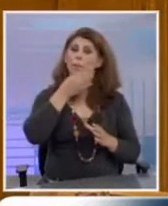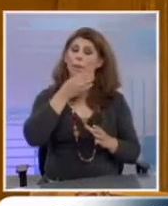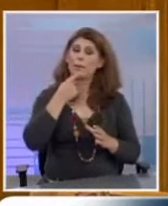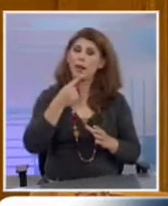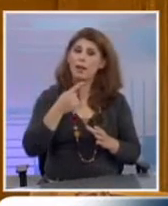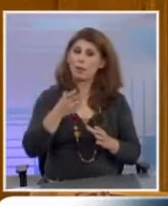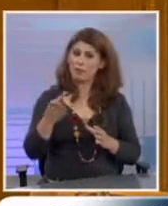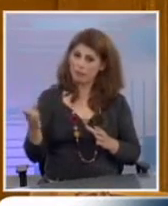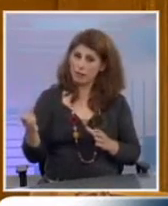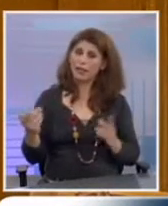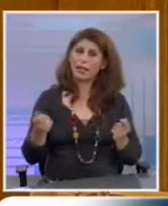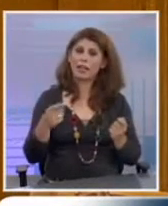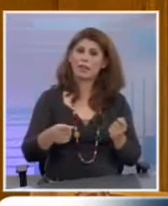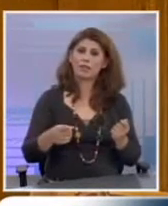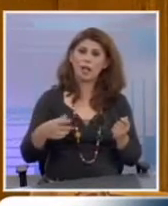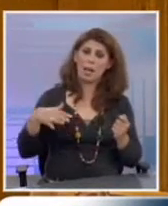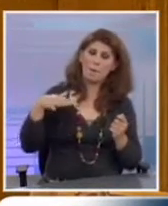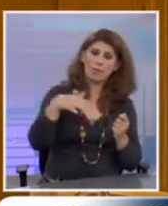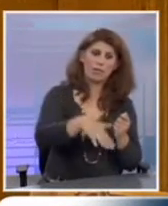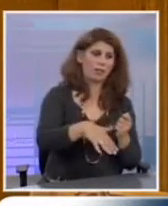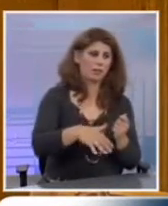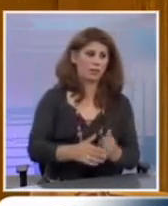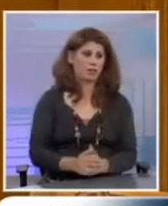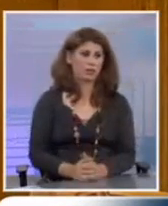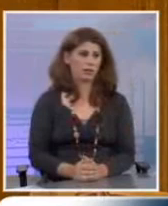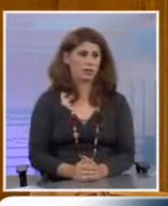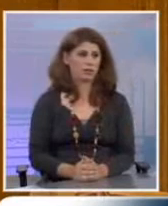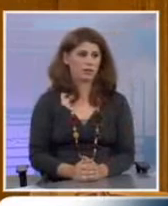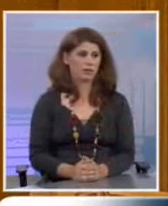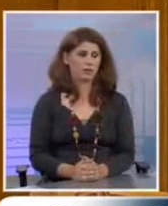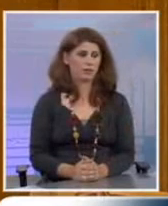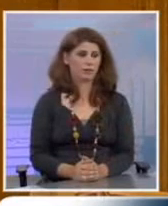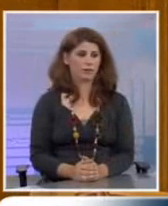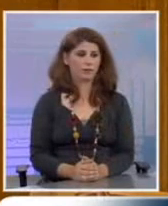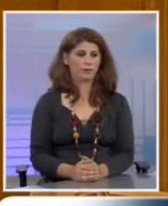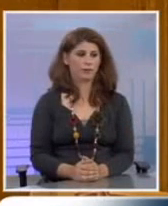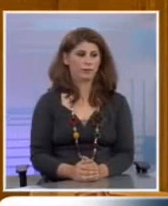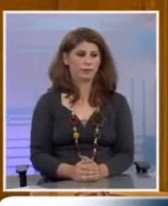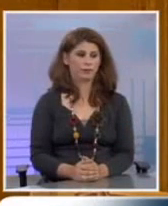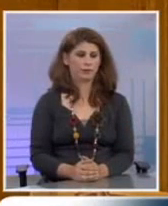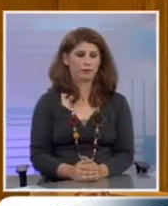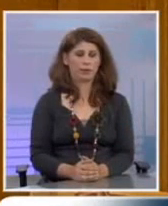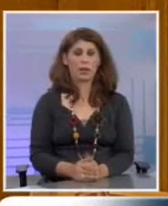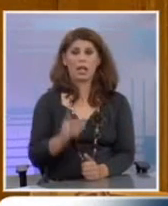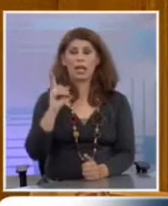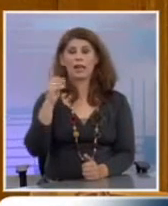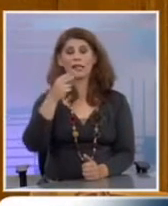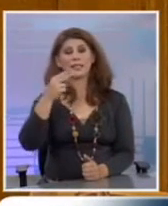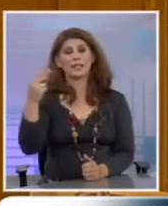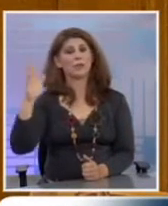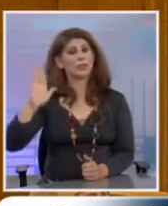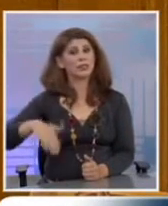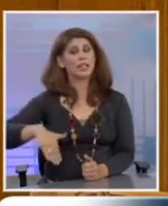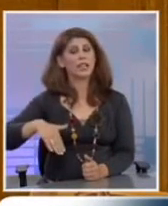λέγανε αυτά και κάνανε αυτές τις επιθέσεις. Κύριε Σπαρτινέ, φίλε στο νου, τελειώνω, και συνάδελφε. Τελειώνω. Ένα στίχο από τον